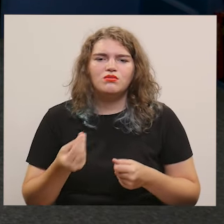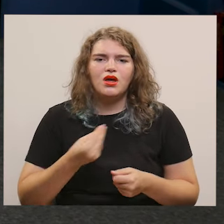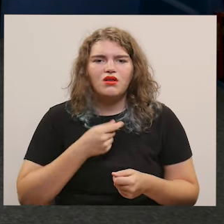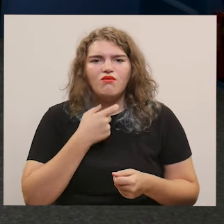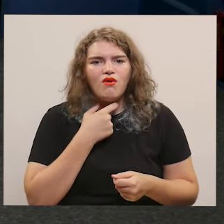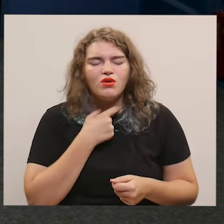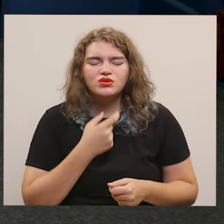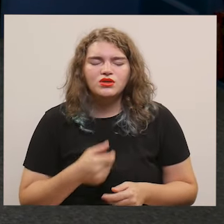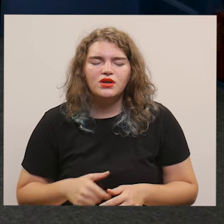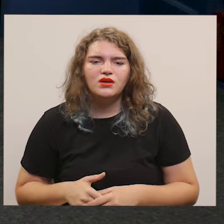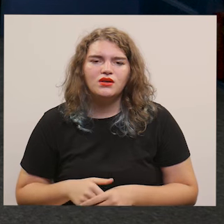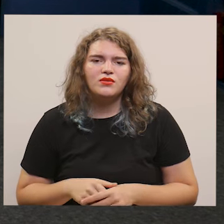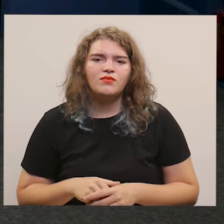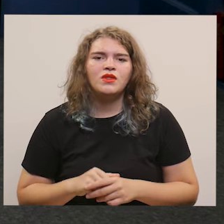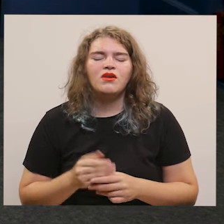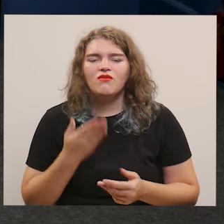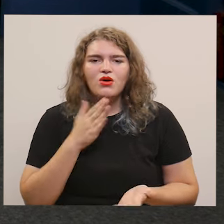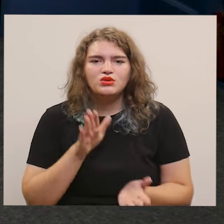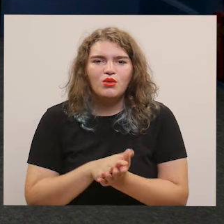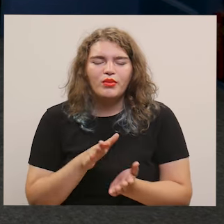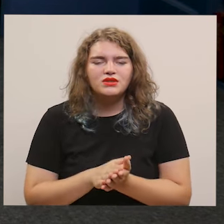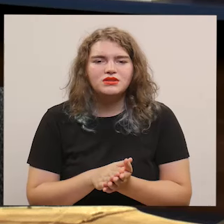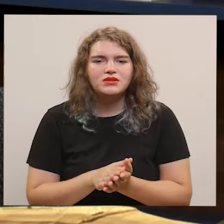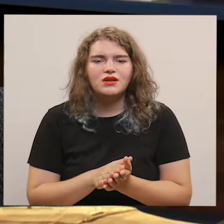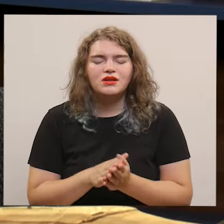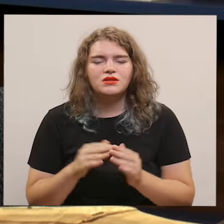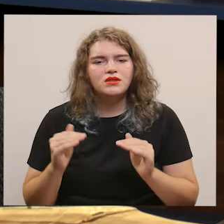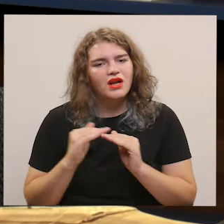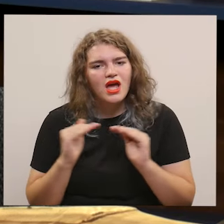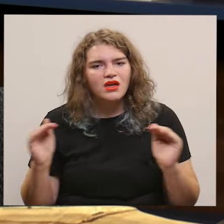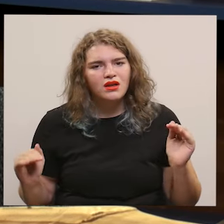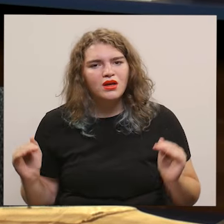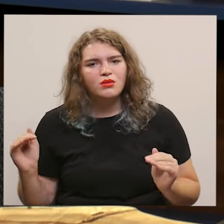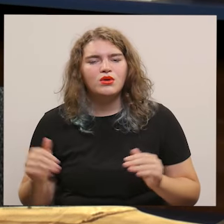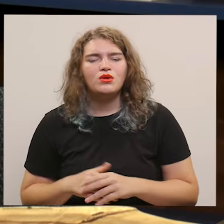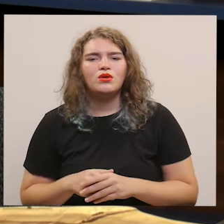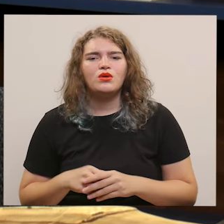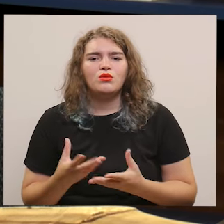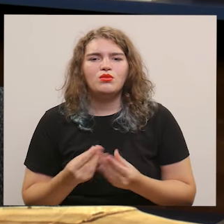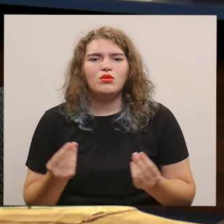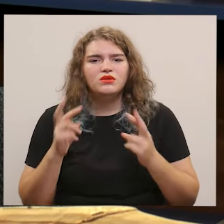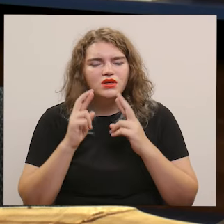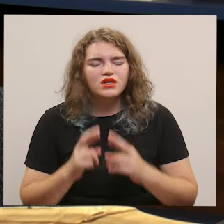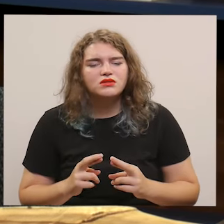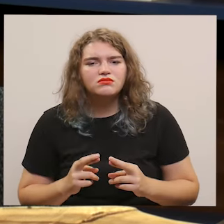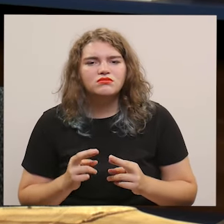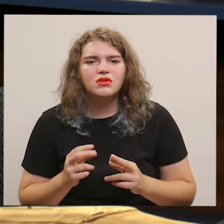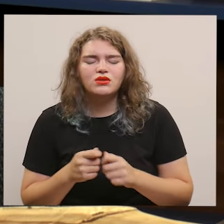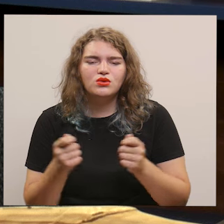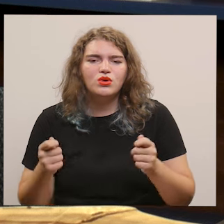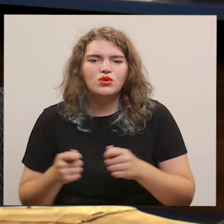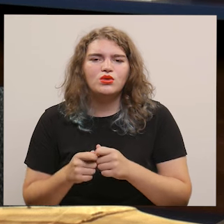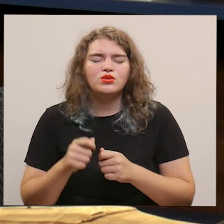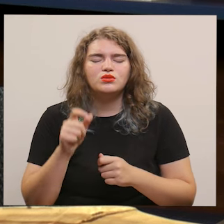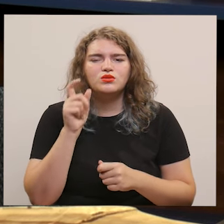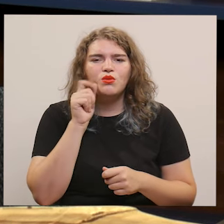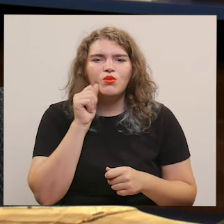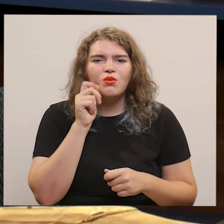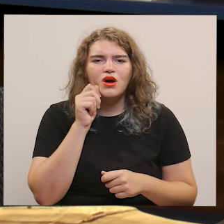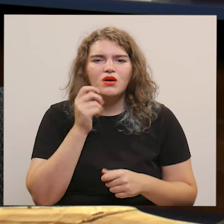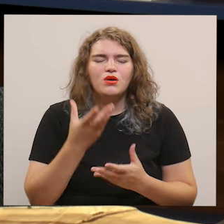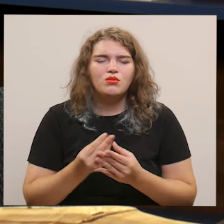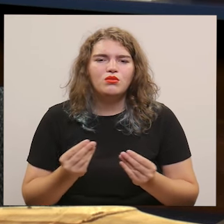voce. Și doresc să o păstrez în bun simț și cu mult respect față de ceilalți și cu multă